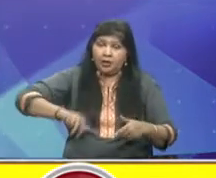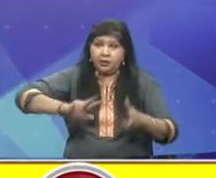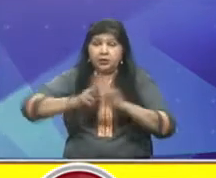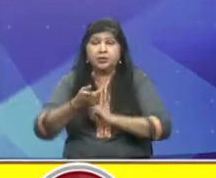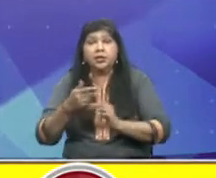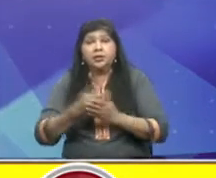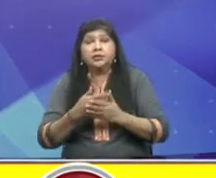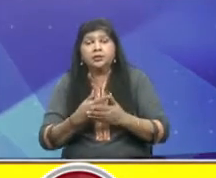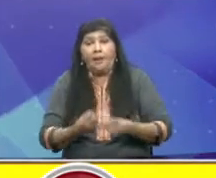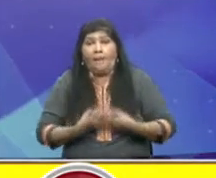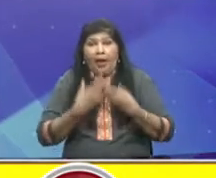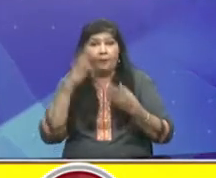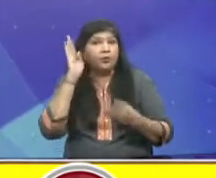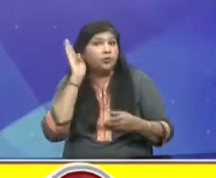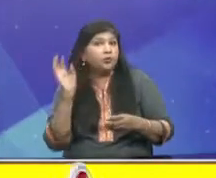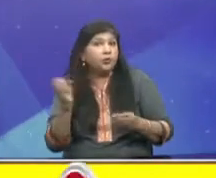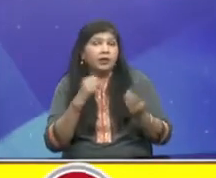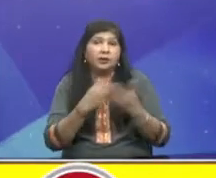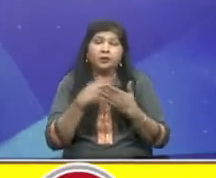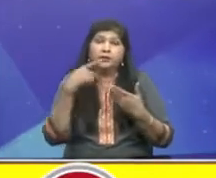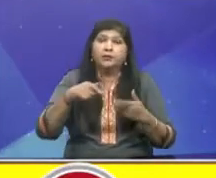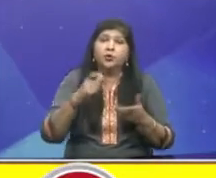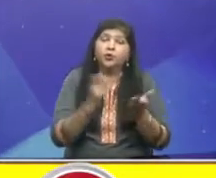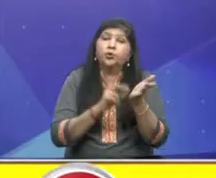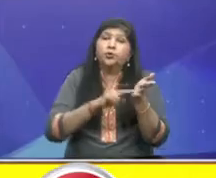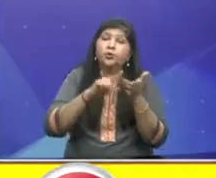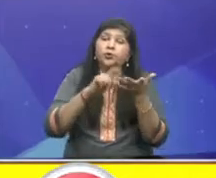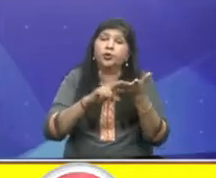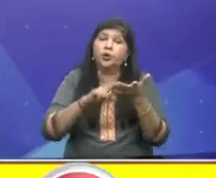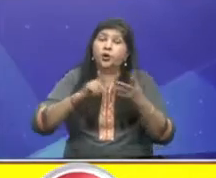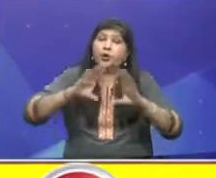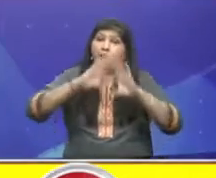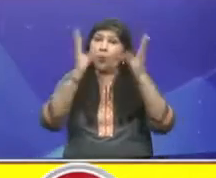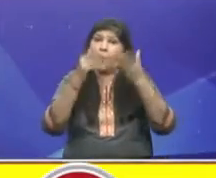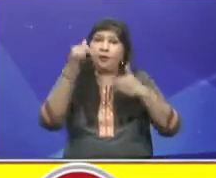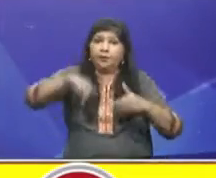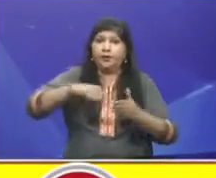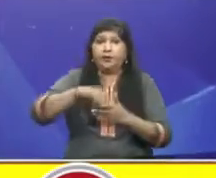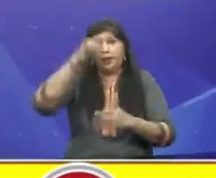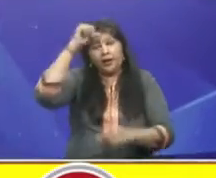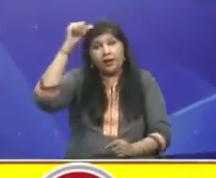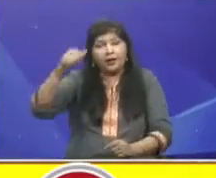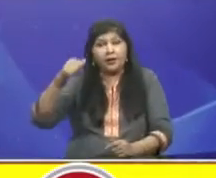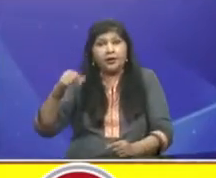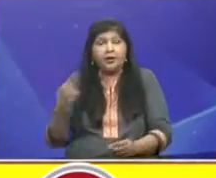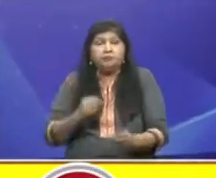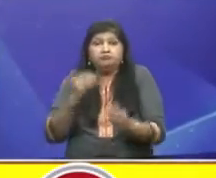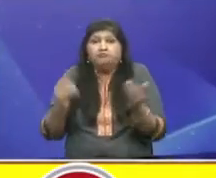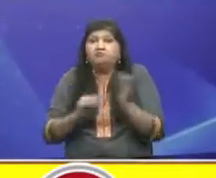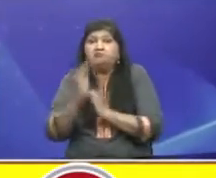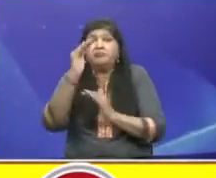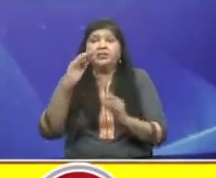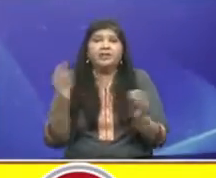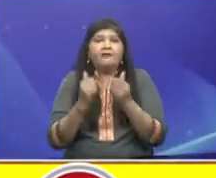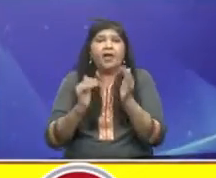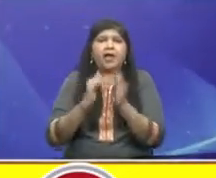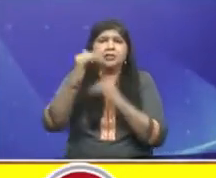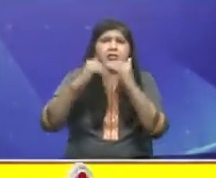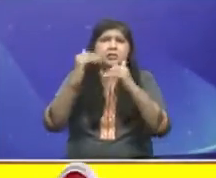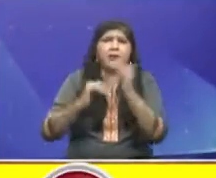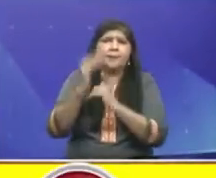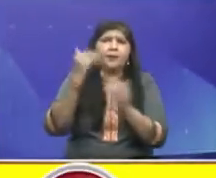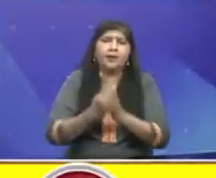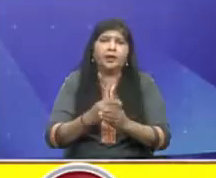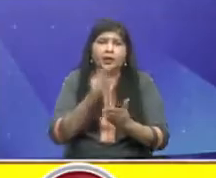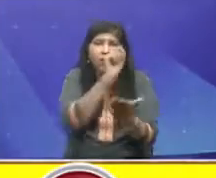बेहद खुशी होगी कि अब यूनिकॉर्न्स की दुनिया में भी भारत तेज उड़ान भर रहा है।